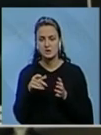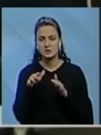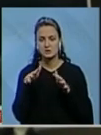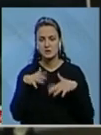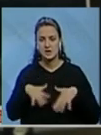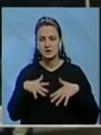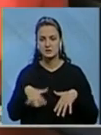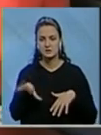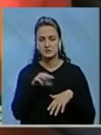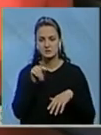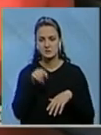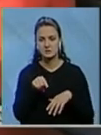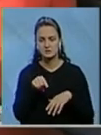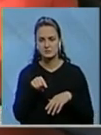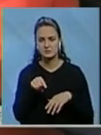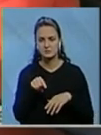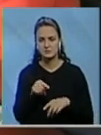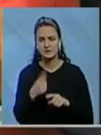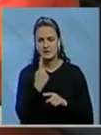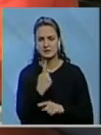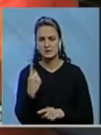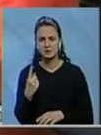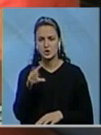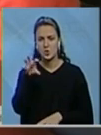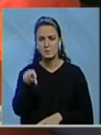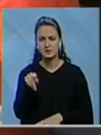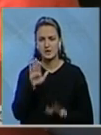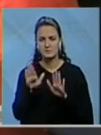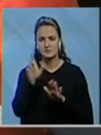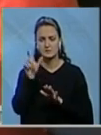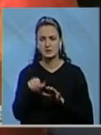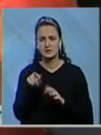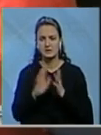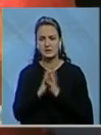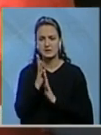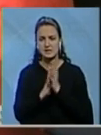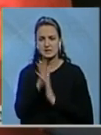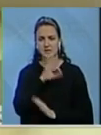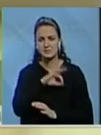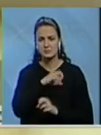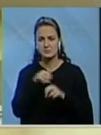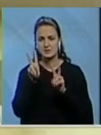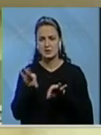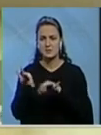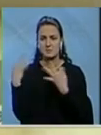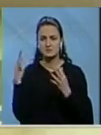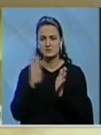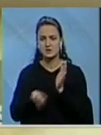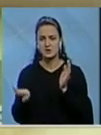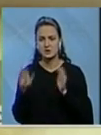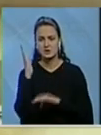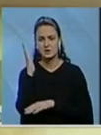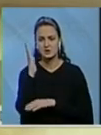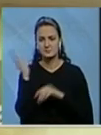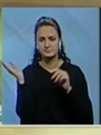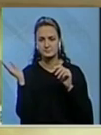რეგიონში სასარგებლო წიაღისეულის მოპოვებისას ერთ-ერთი კომპანიის ხელმძღვანელმა ტყიტსარგებლობის სპეციალური ნებართვის გარეშე მოახდინა